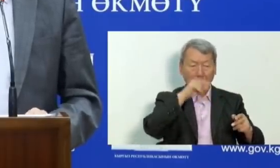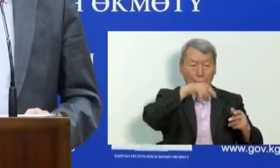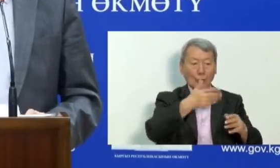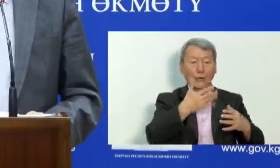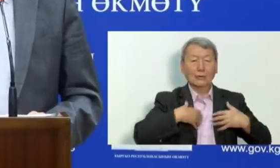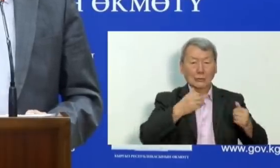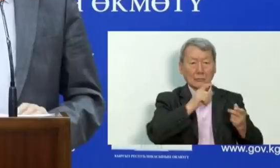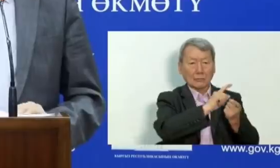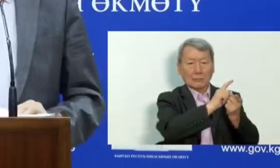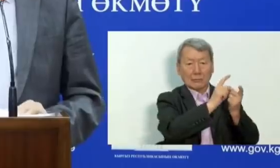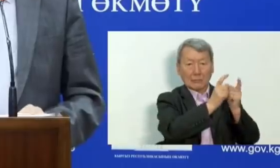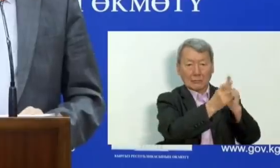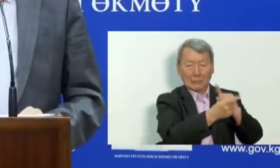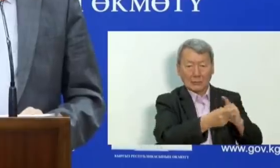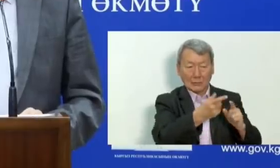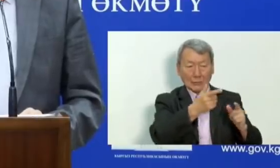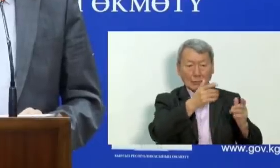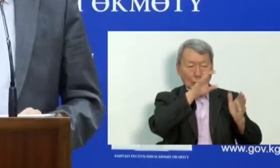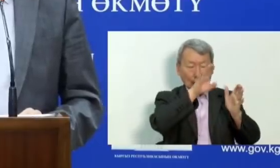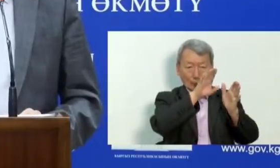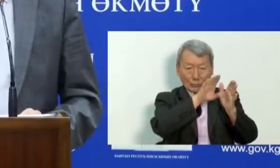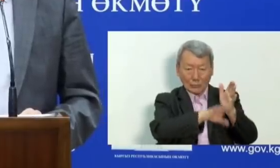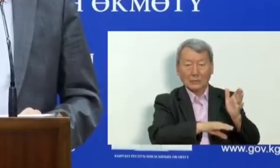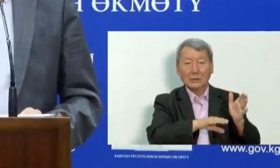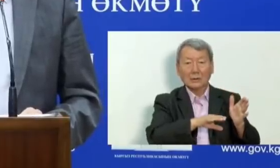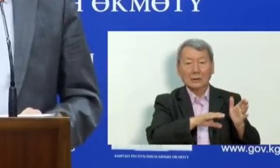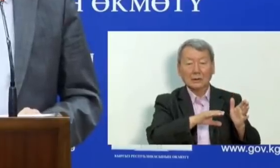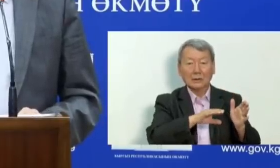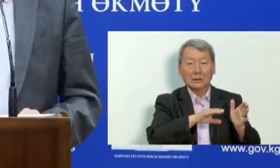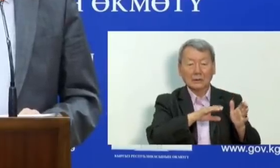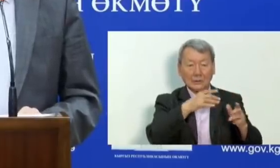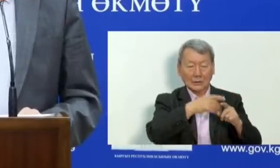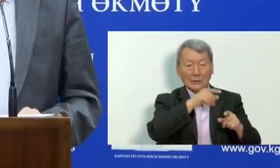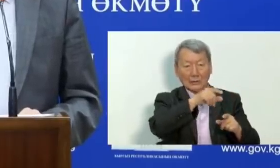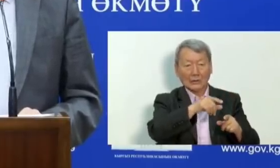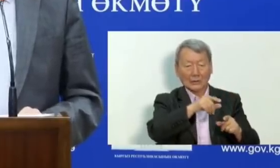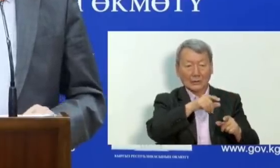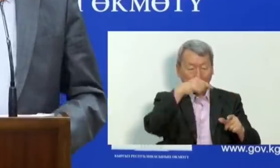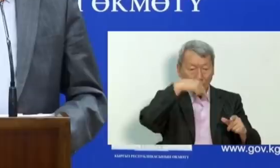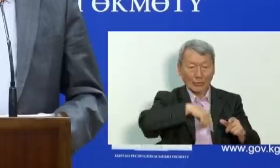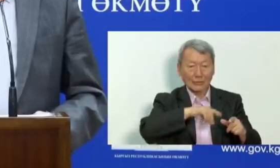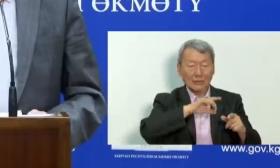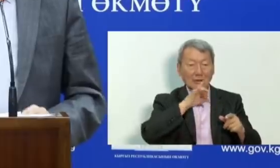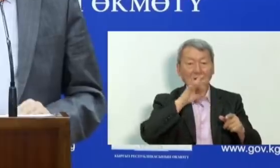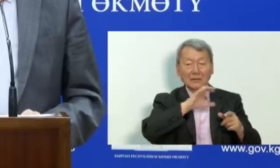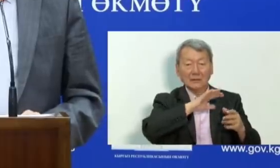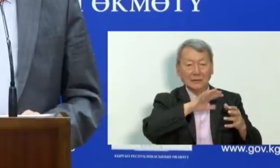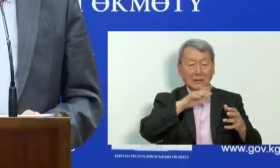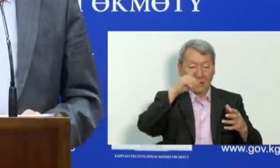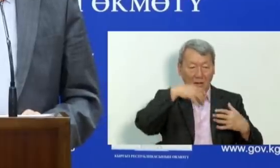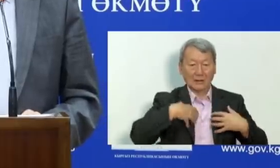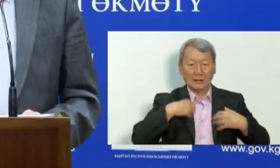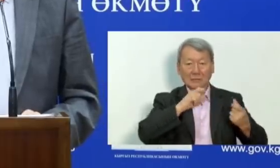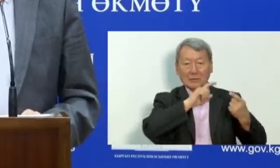өтө курч мүнөздө, кескин түрдө курчуп кетип, ошол курч мүнөздөгү дем